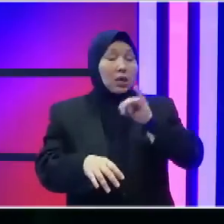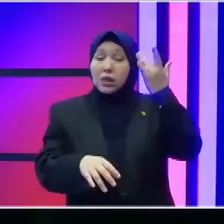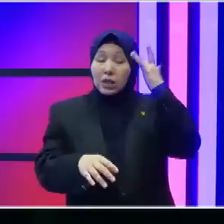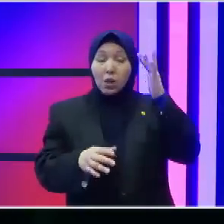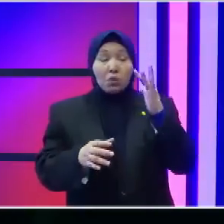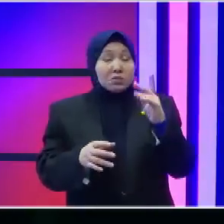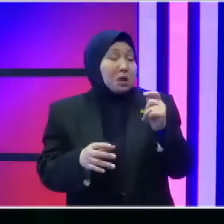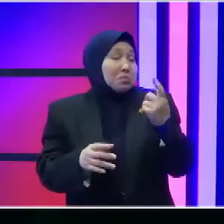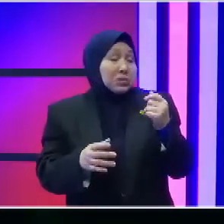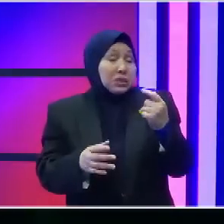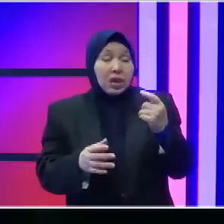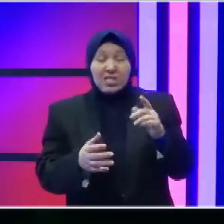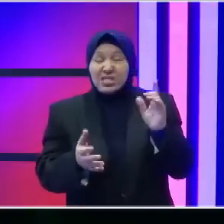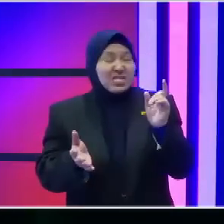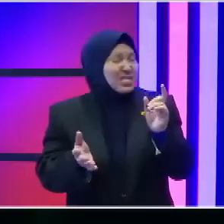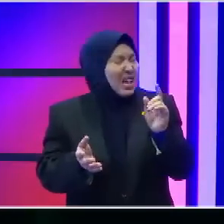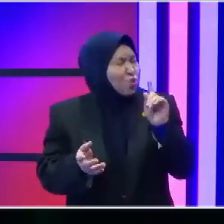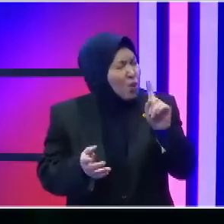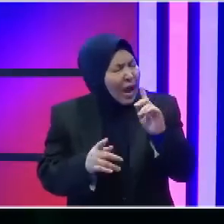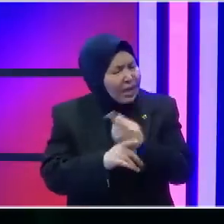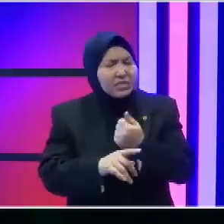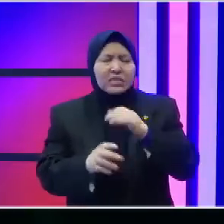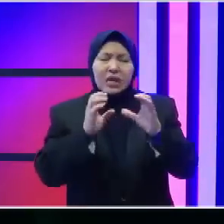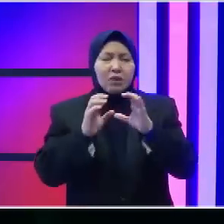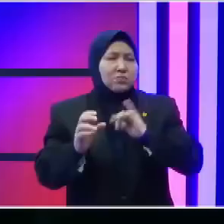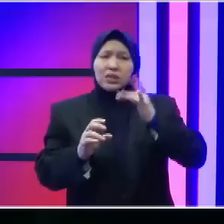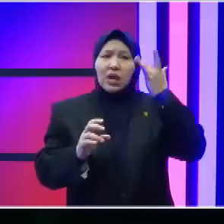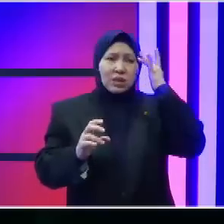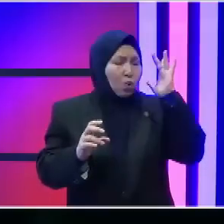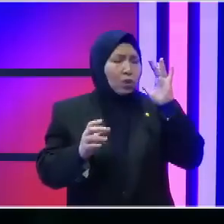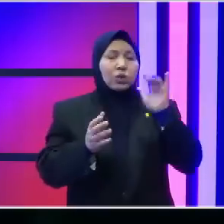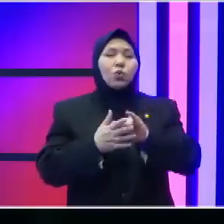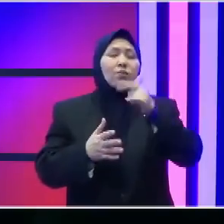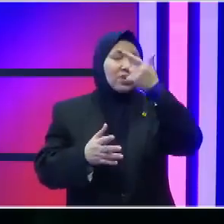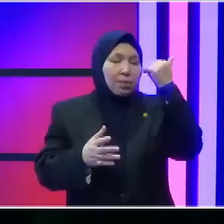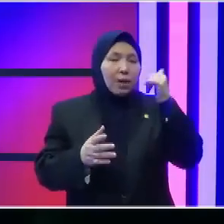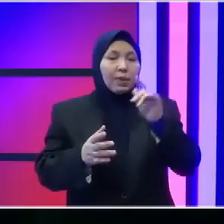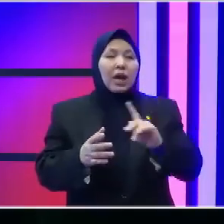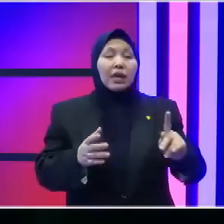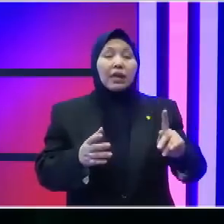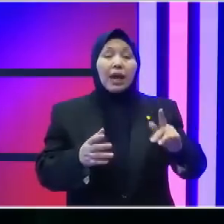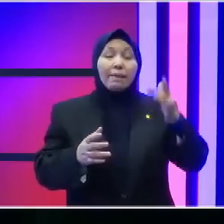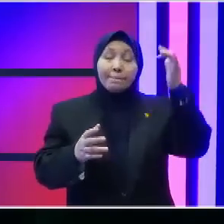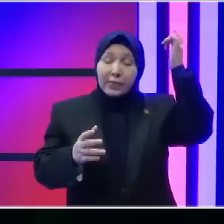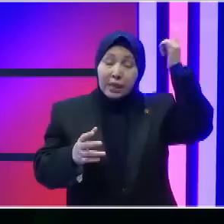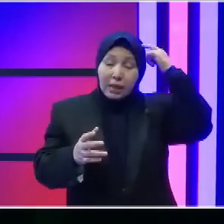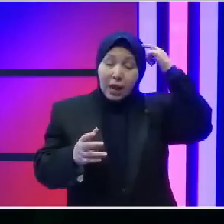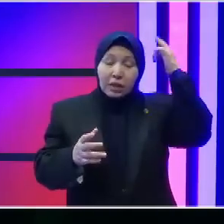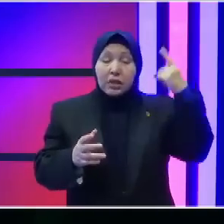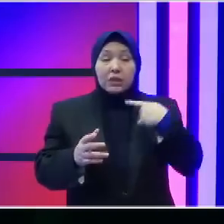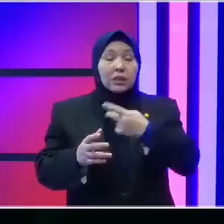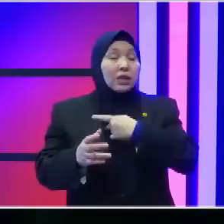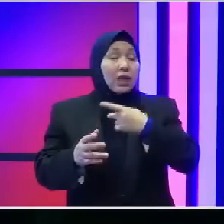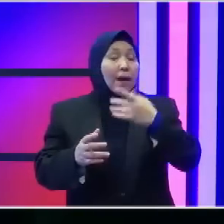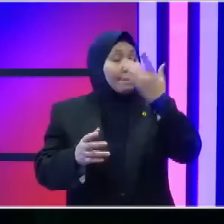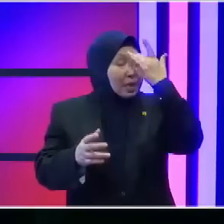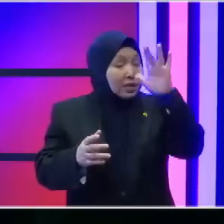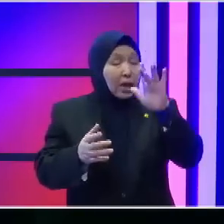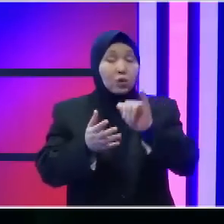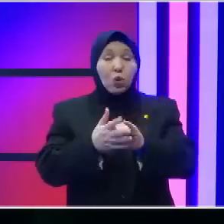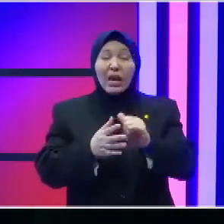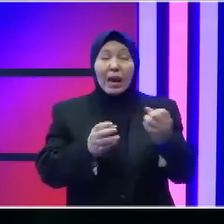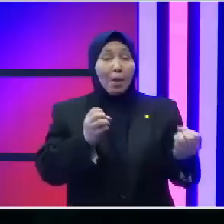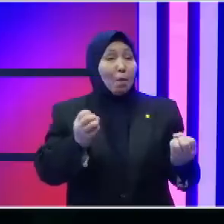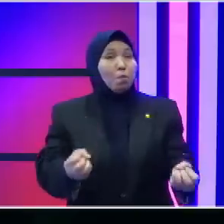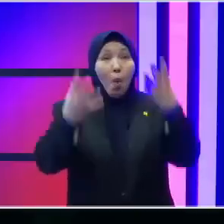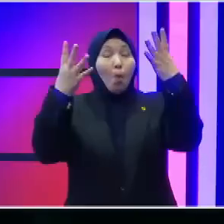sekejap cakap saya tak tahu pun cukuplah dalam hidup ini. Itu menyebabkan minda kita yang bijak itu akhirnya akan meletup. Dan bila meletup